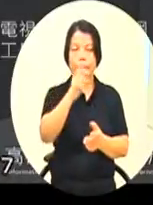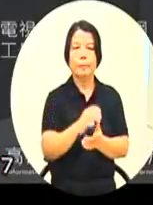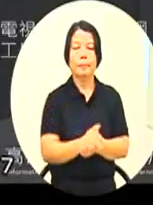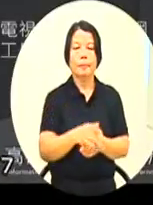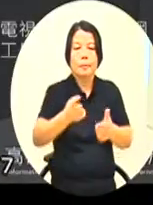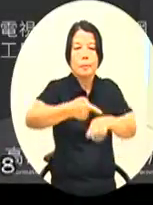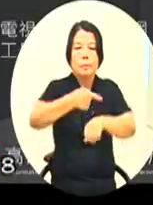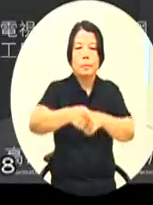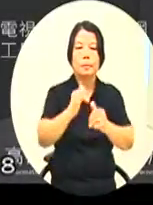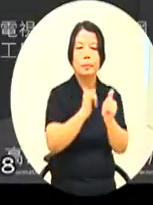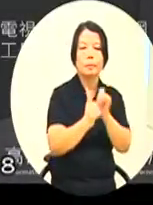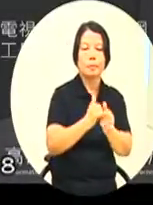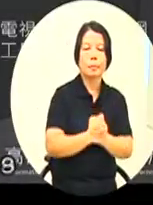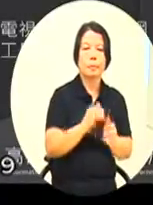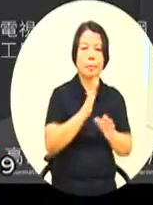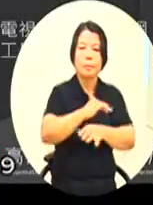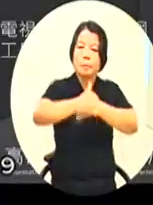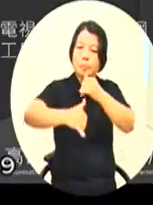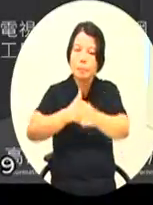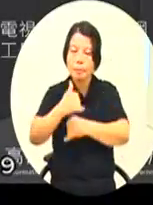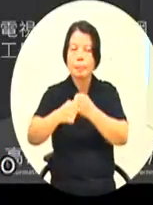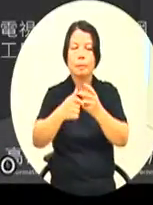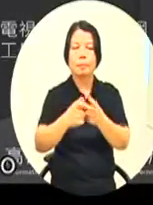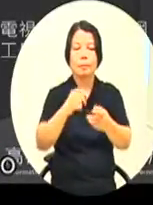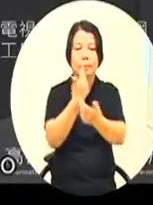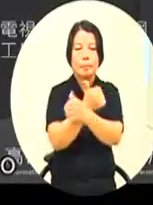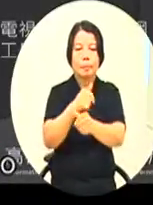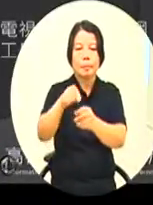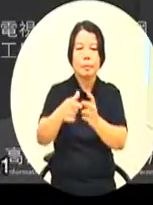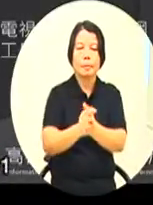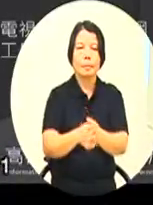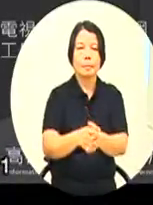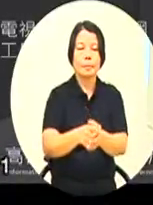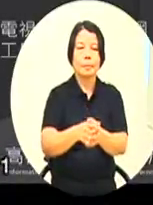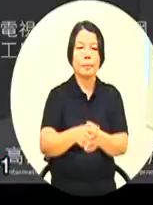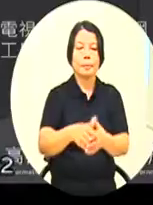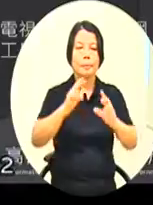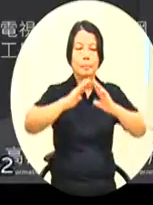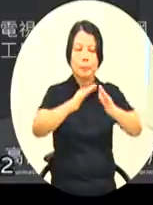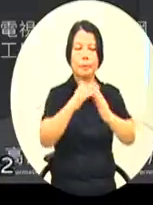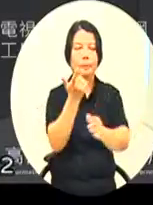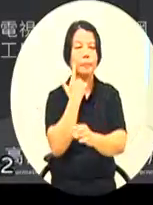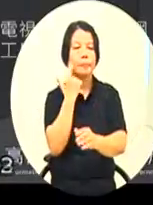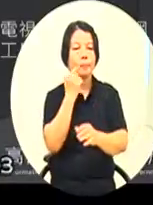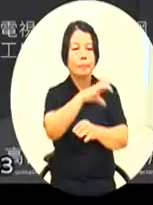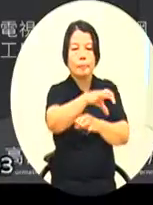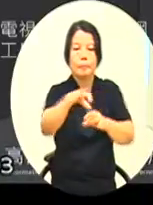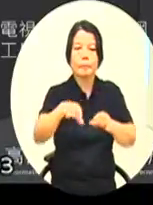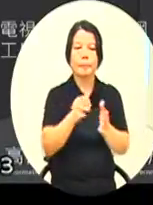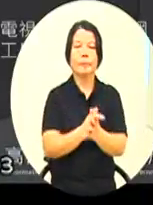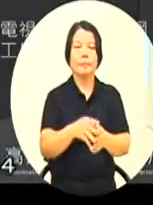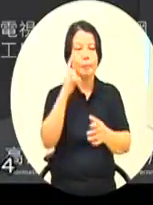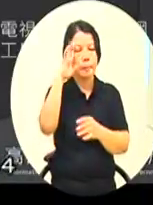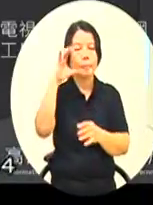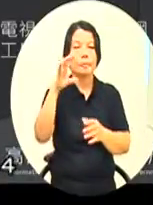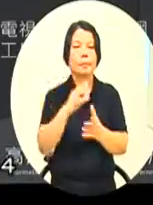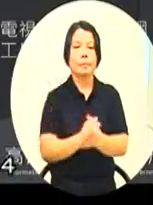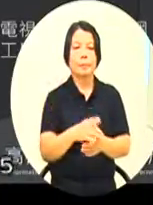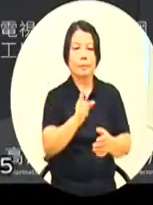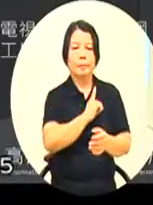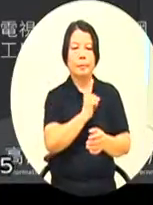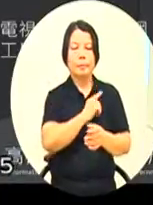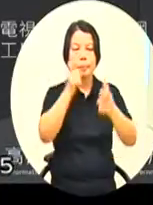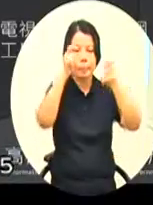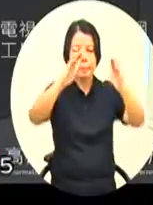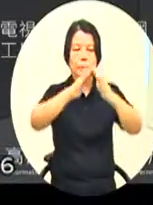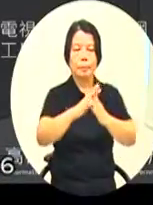从市民的日常的生活经验，还有我们城市的美丽地景里面，然后呢，我们创造一个属于我们自己独